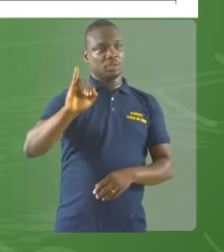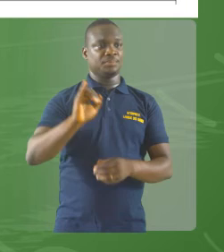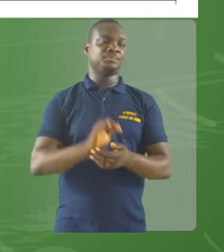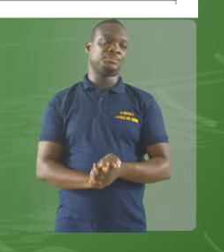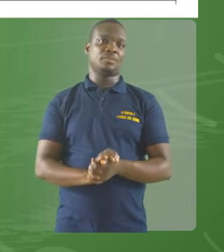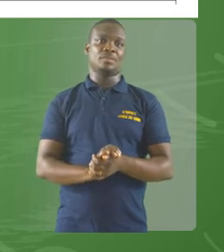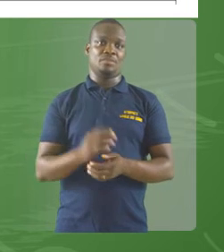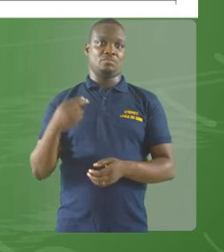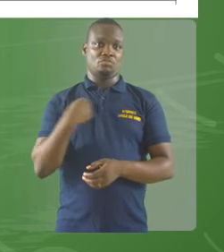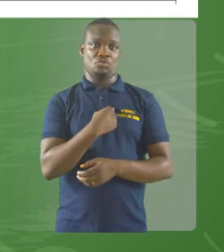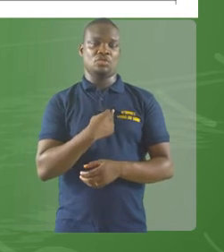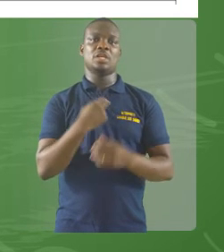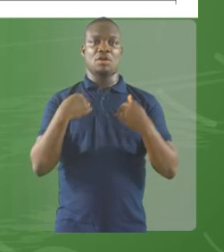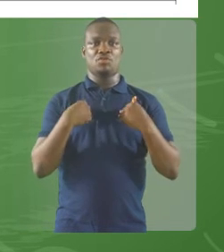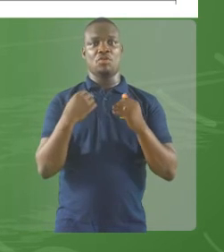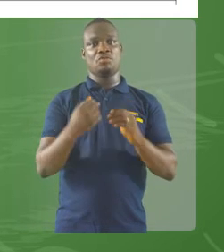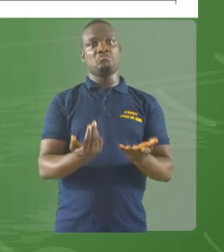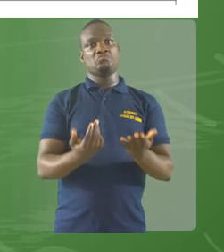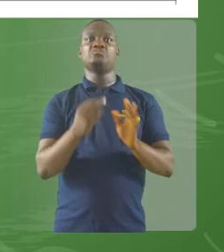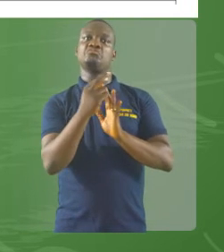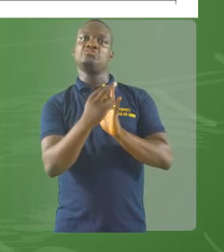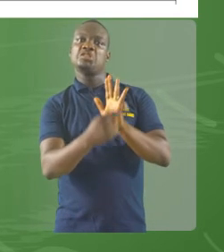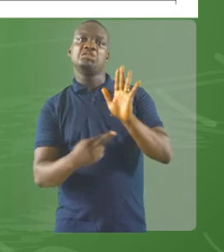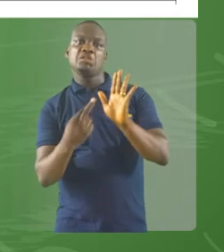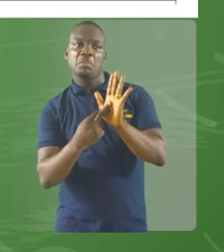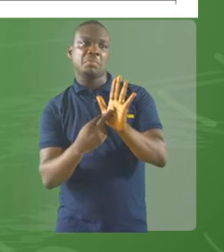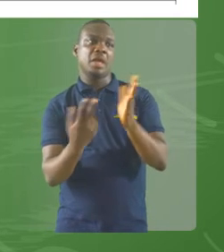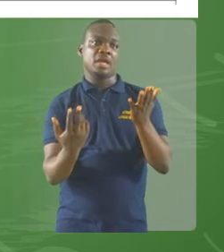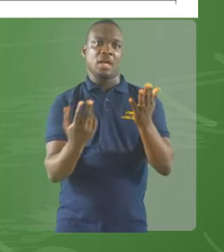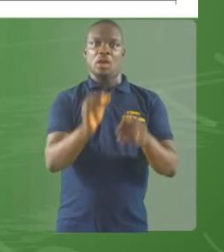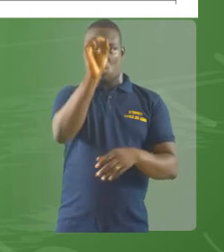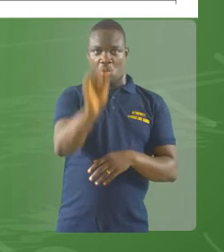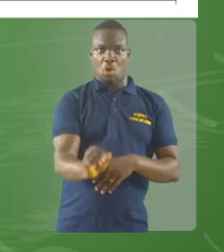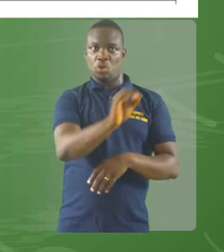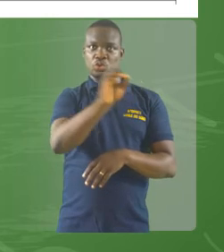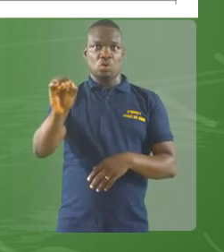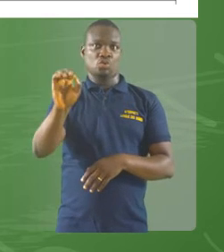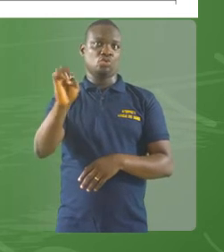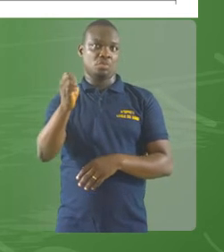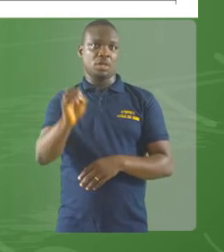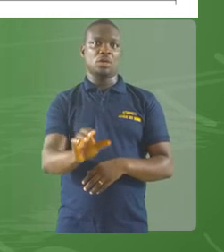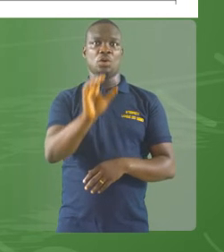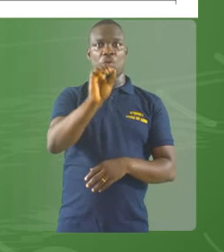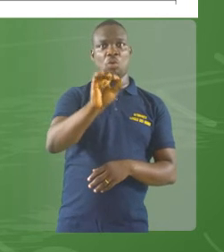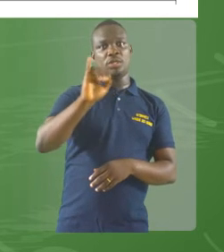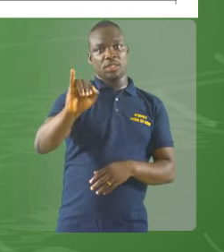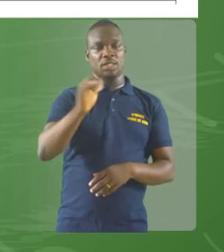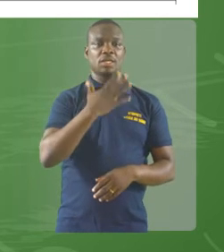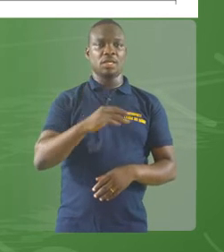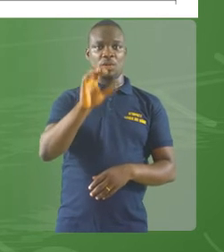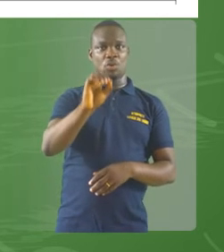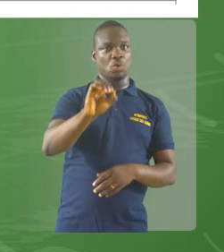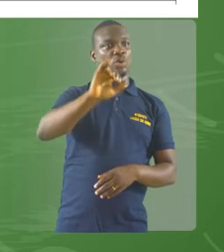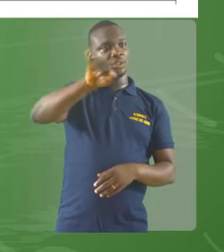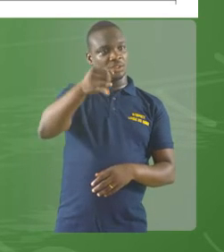Nous avons pris comme repère le repère orthonormé O, OI, OJ. Donc, ça